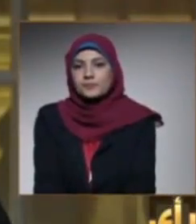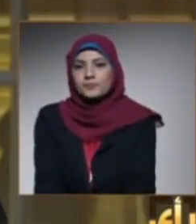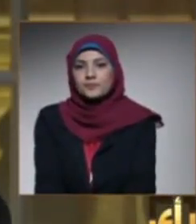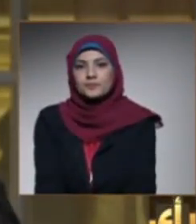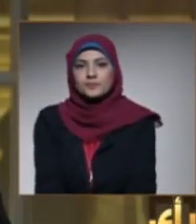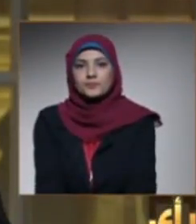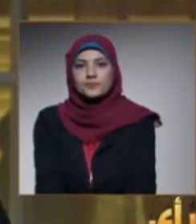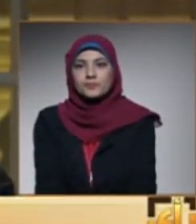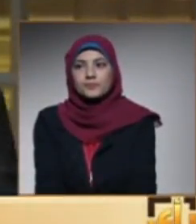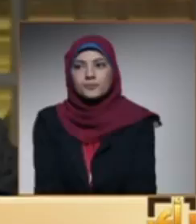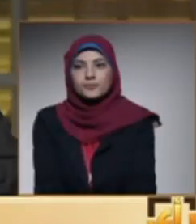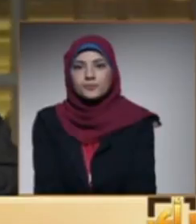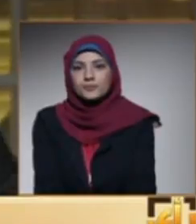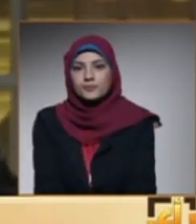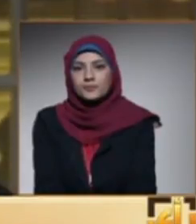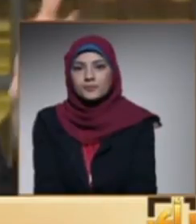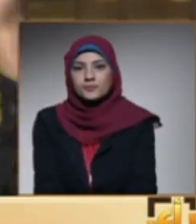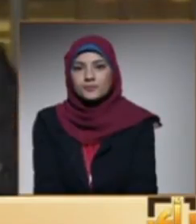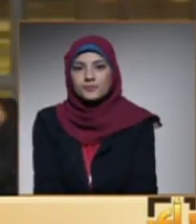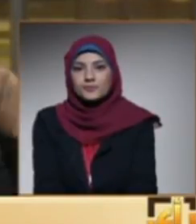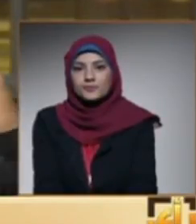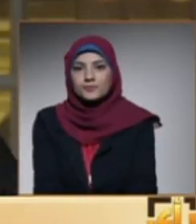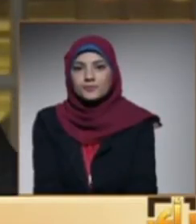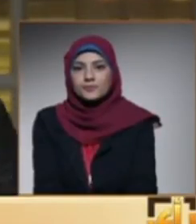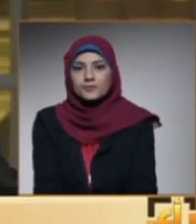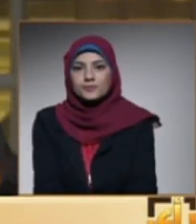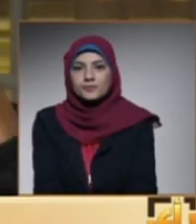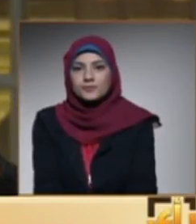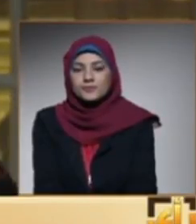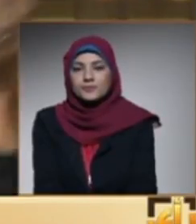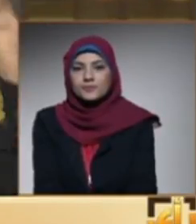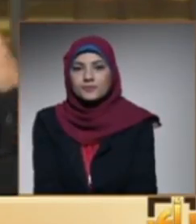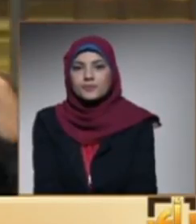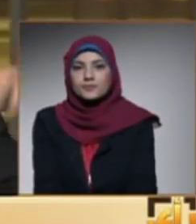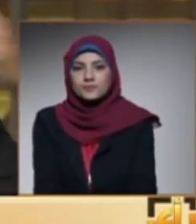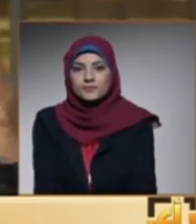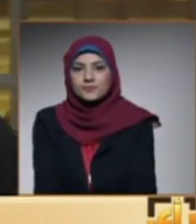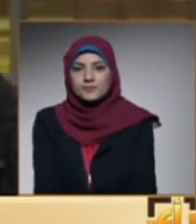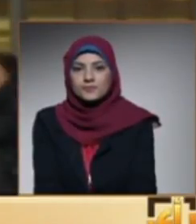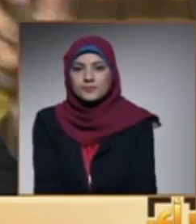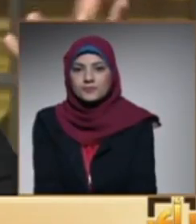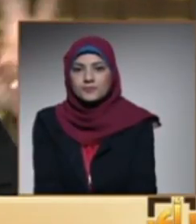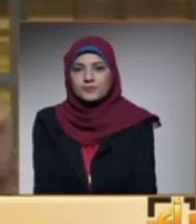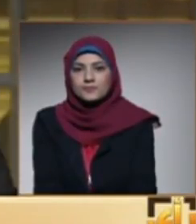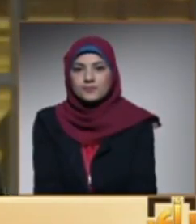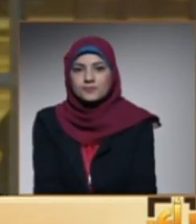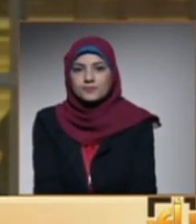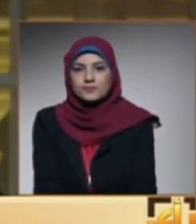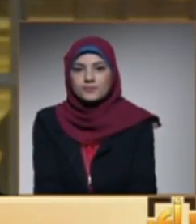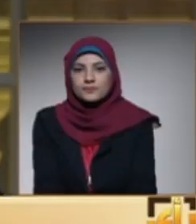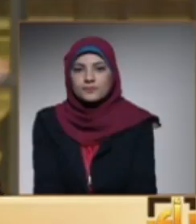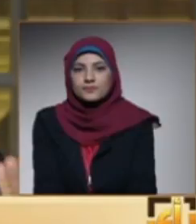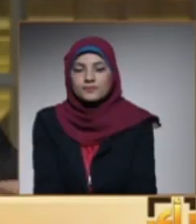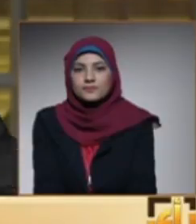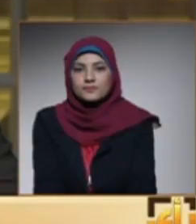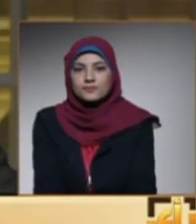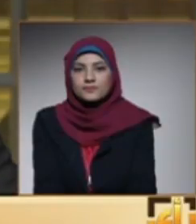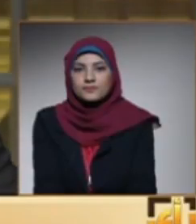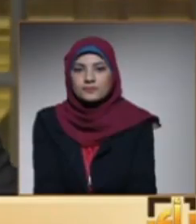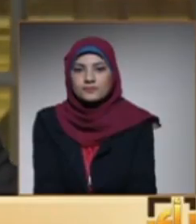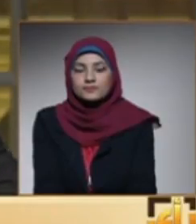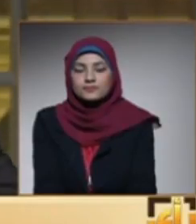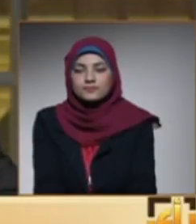هم بيقولوا لنا، هم ما قالوش طبعا ان هم رافضين بالشكل الرفض، هم قالوا الميزانية، طيب دلوقتي، طيب الوقت مش